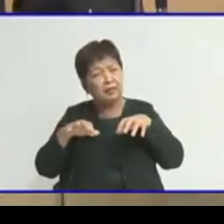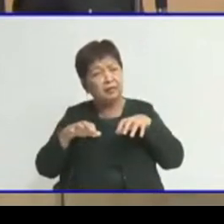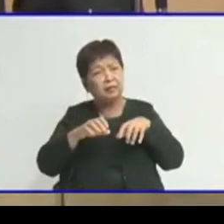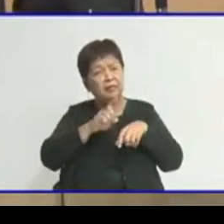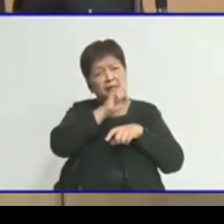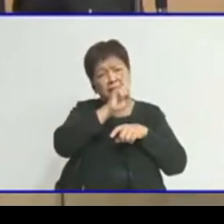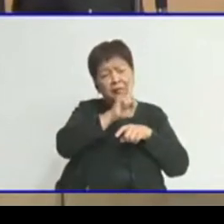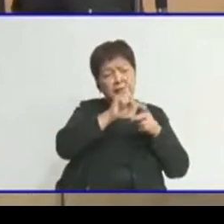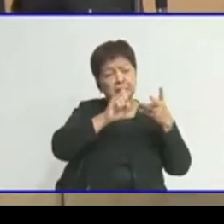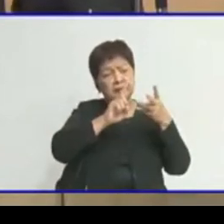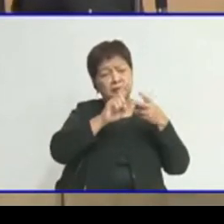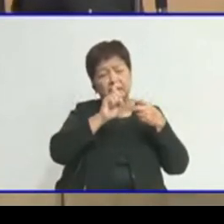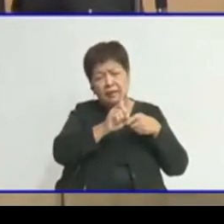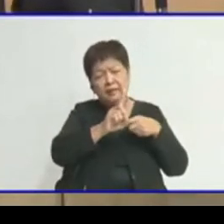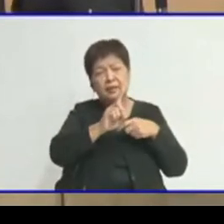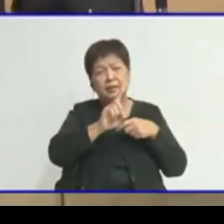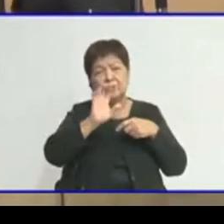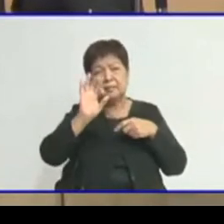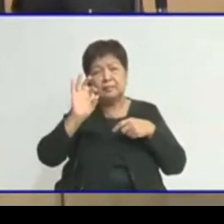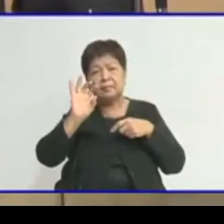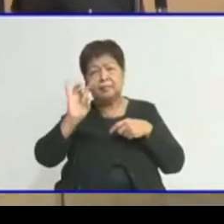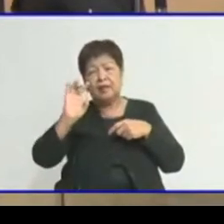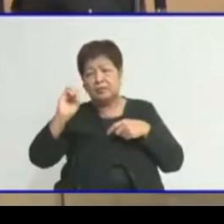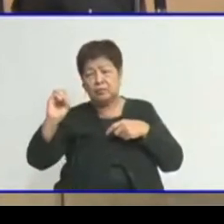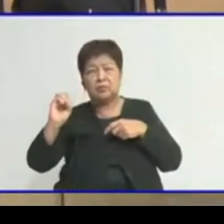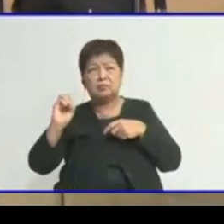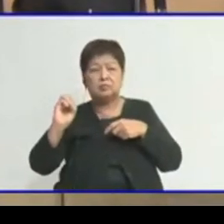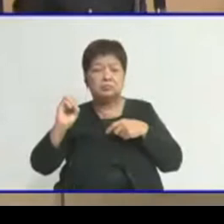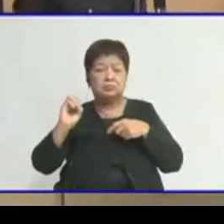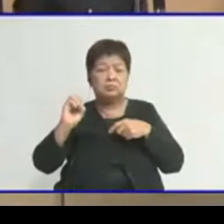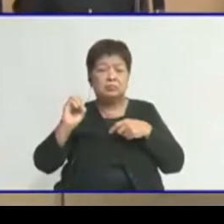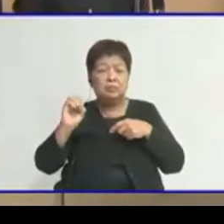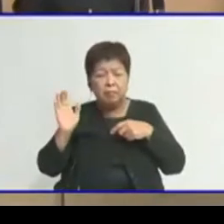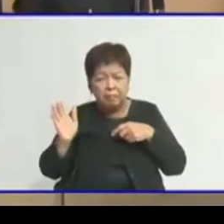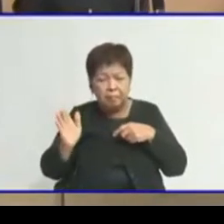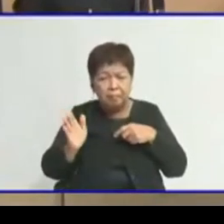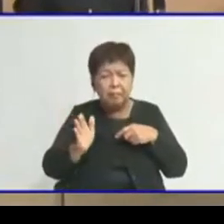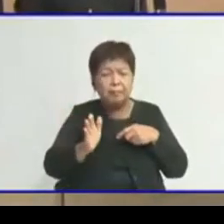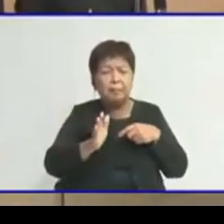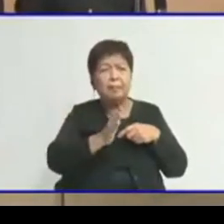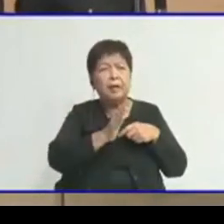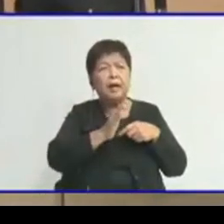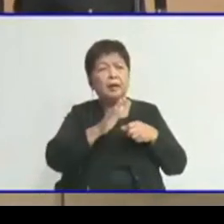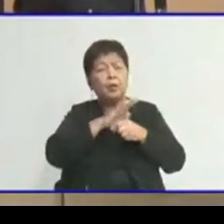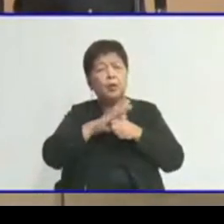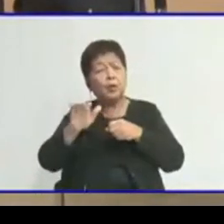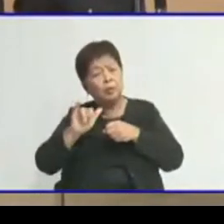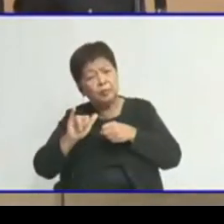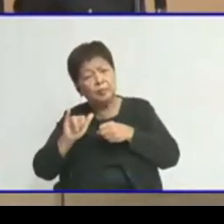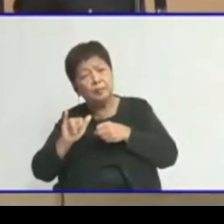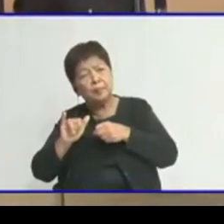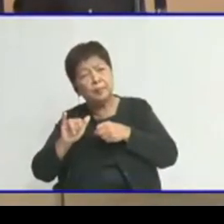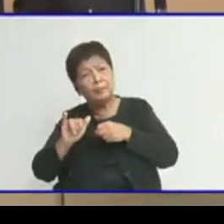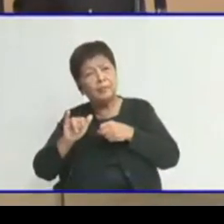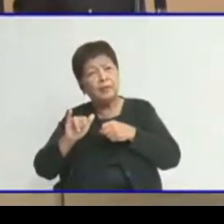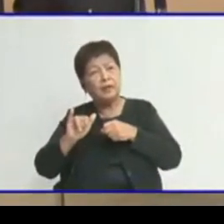าก็คือถึงเดือนมิถุนายนใช่ไหมคะ ใช่ค่ะ this June ตอนนี้ก ็ we have spent ยังไม่ได้มีการเคลื่อนไหวมากนักดิฉันพูดถูก